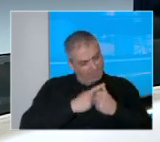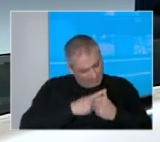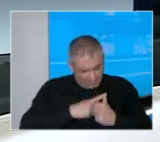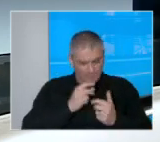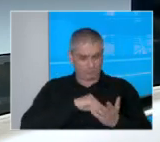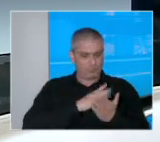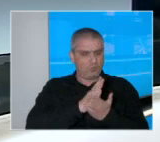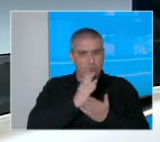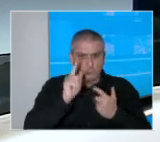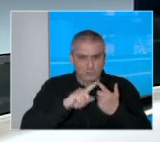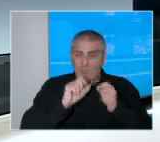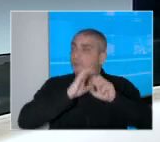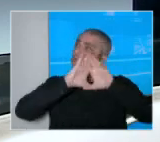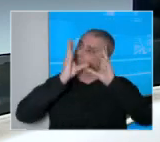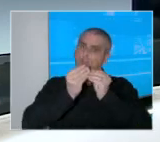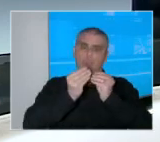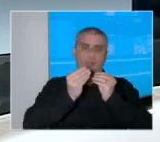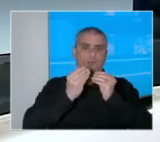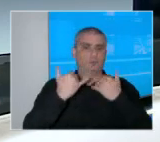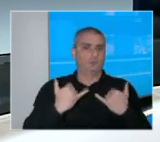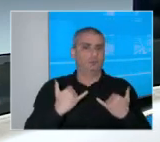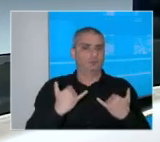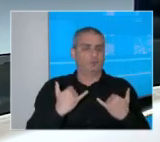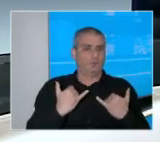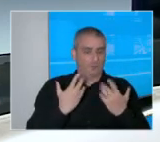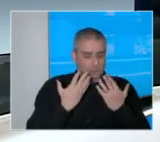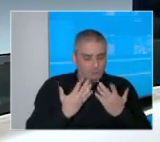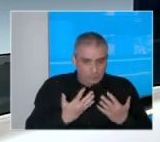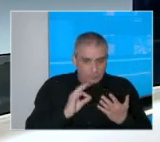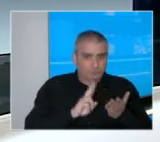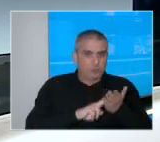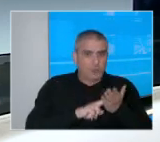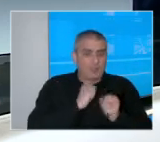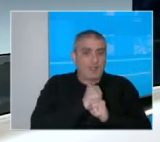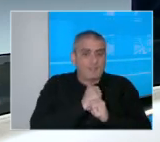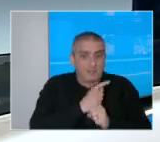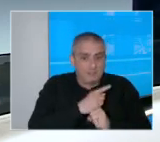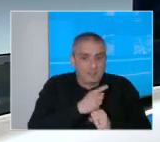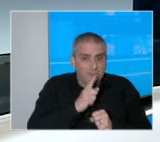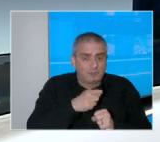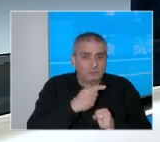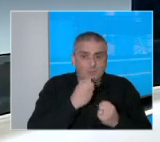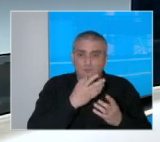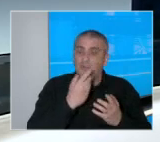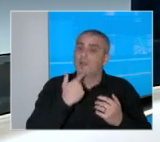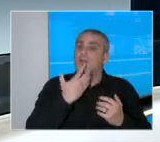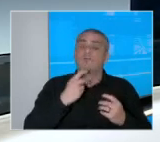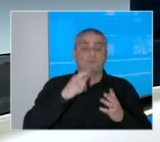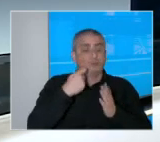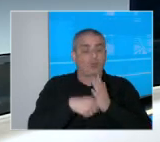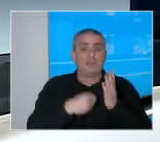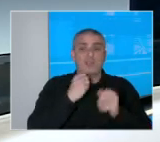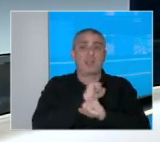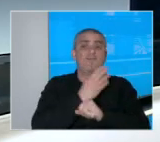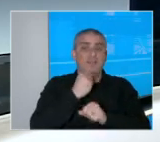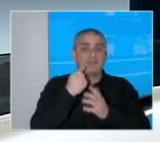יש מוסר, תורה שלמה, עכשיו החשבונות של זכויות העבד העברי, יש פה מסר. עד כדי כך שחזל אומרים, כל הקונה עבד